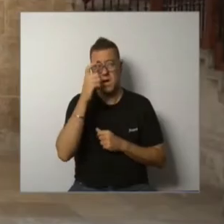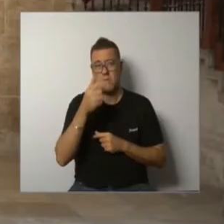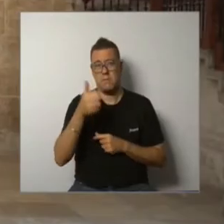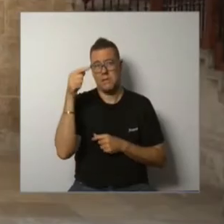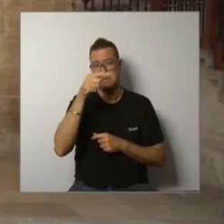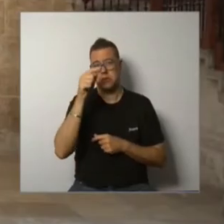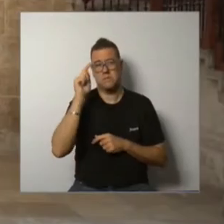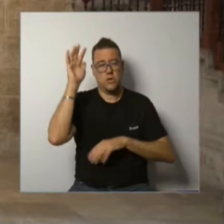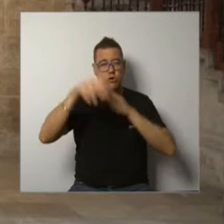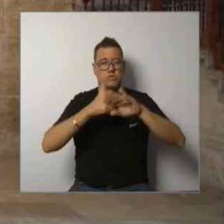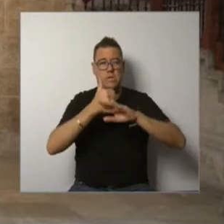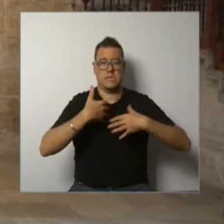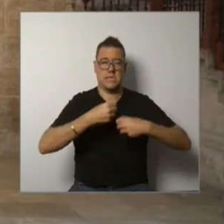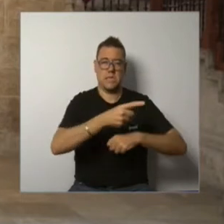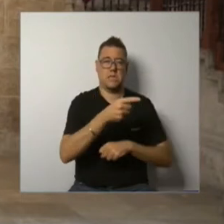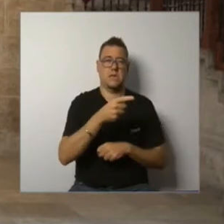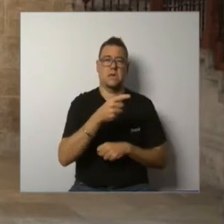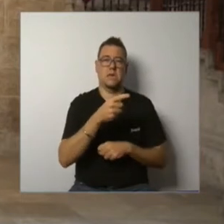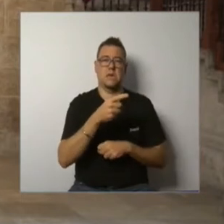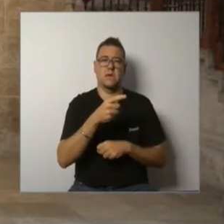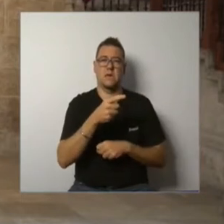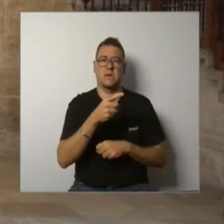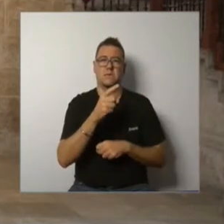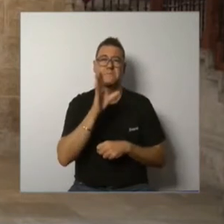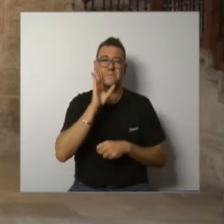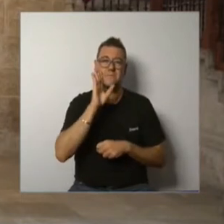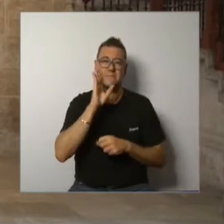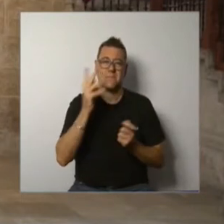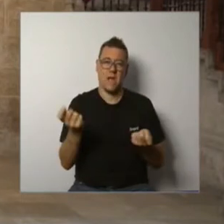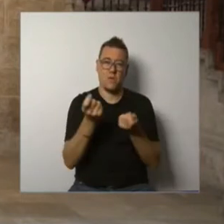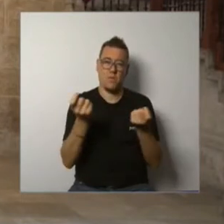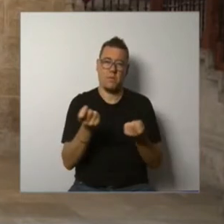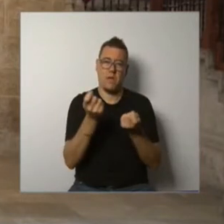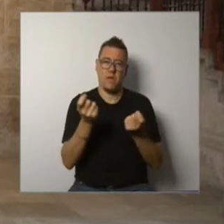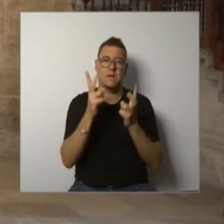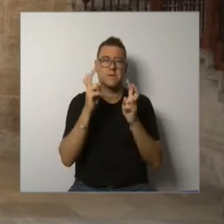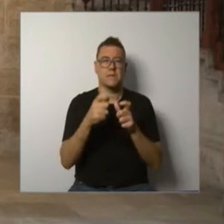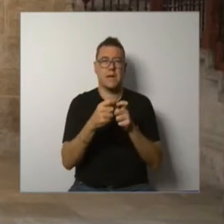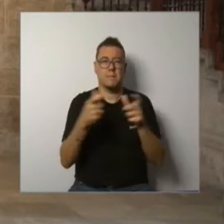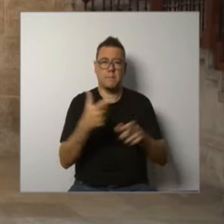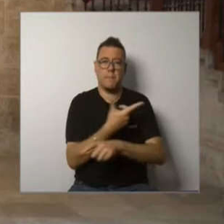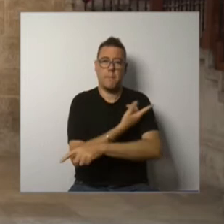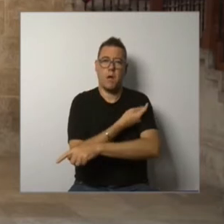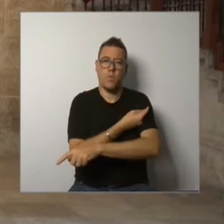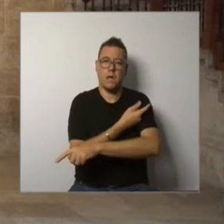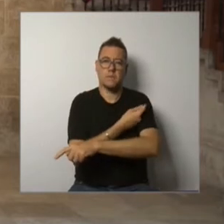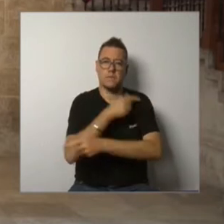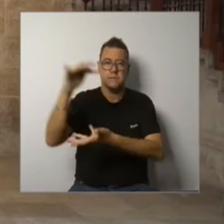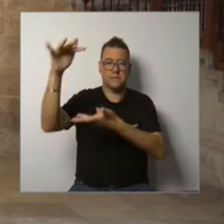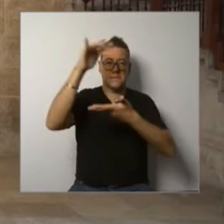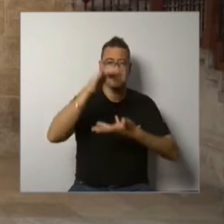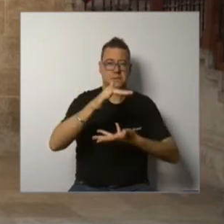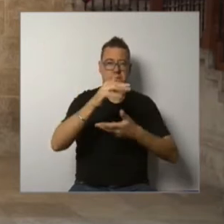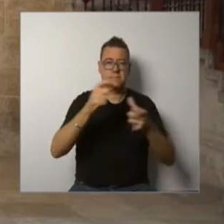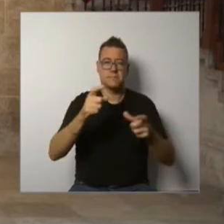de la Generalitat Valenciana, Ximo Puig, ha pedido al Tribunal Superior de Justicia la ampliación del toque de queda a 77 municipios más de la